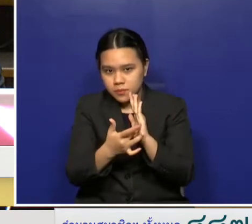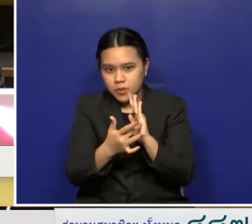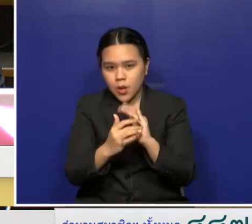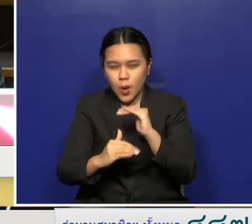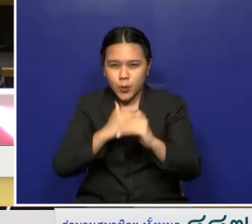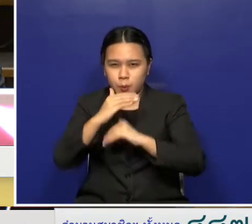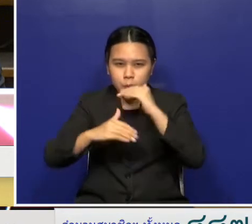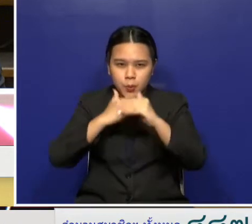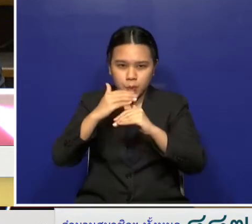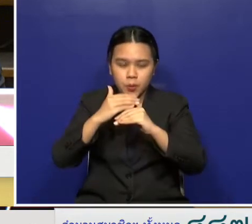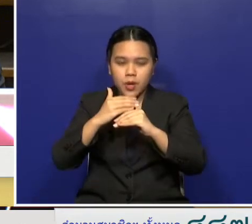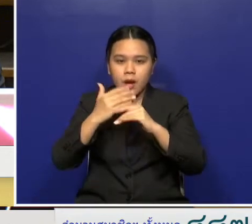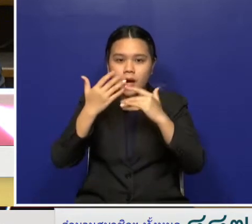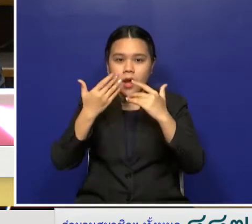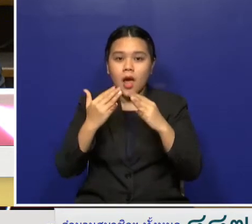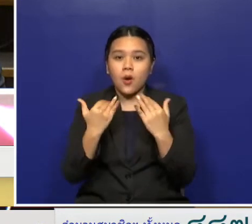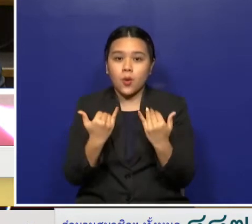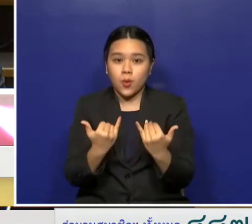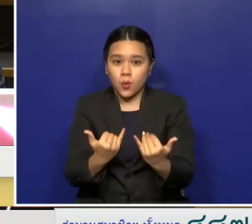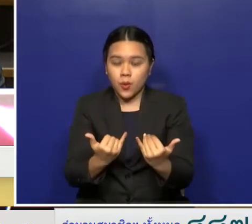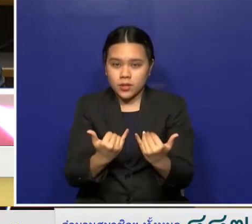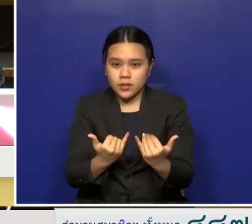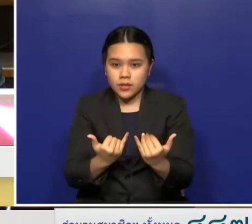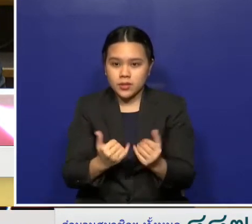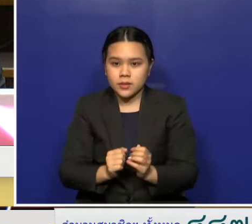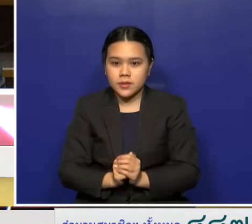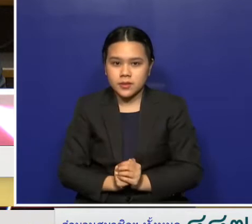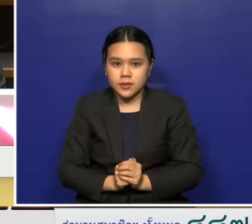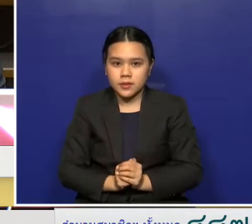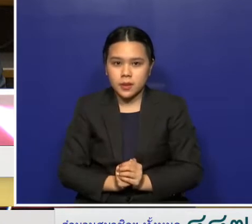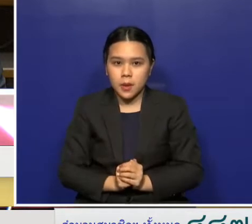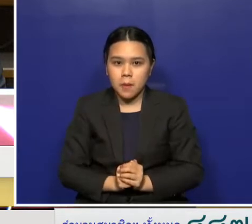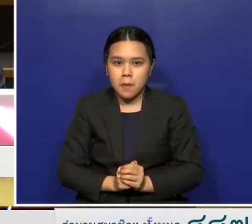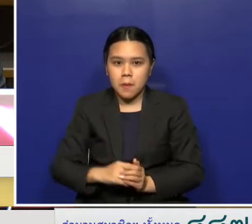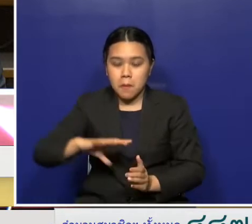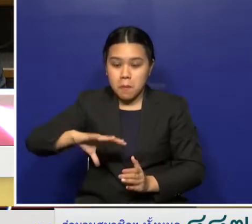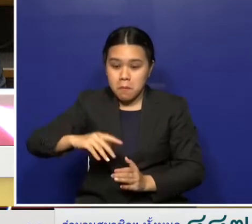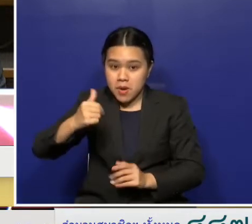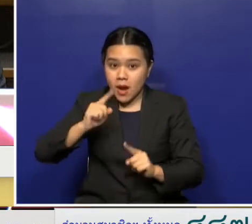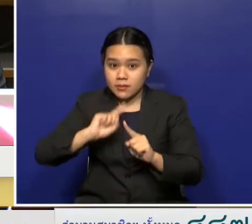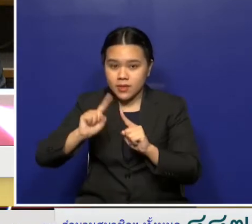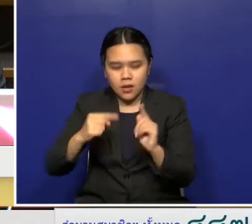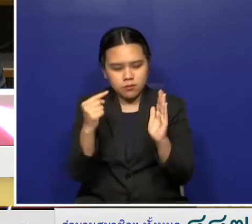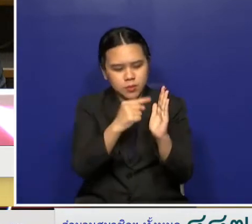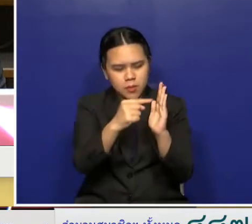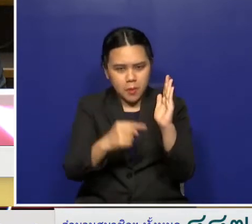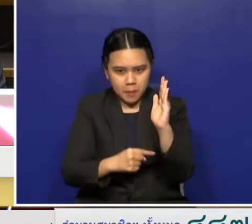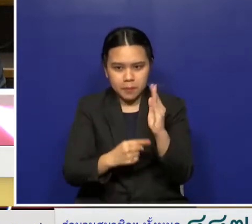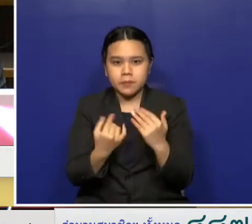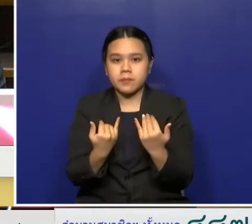ในกระนาเดีวกันนั้นวันนี้ทุกมุเมืองได้มอกาสขยายพื้นที่ออกไป